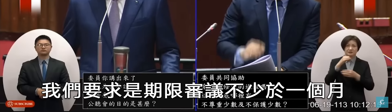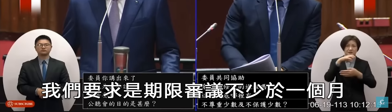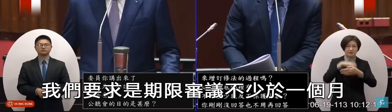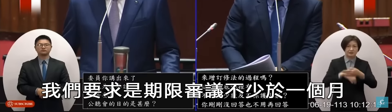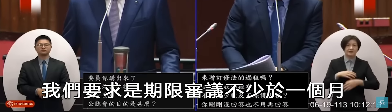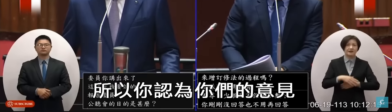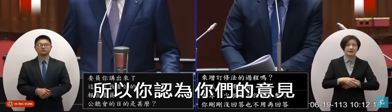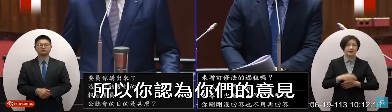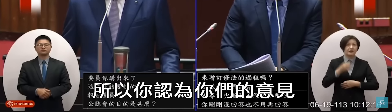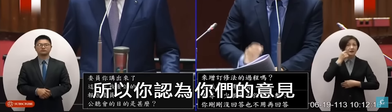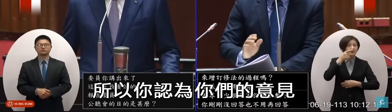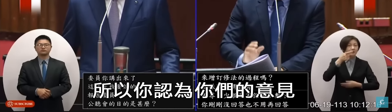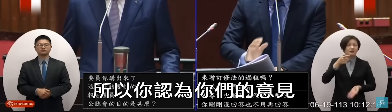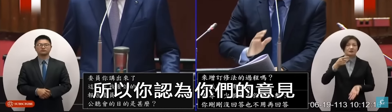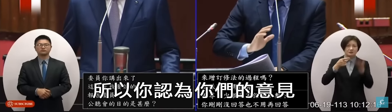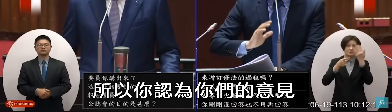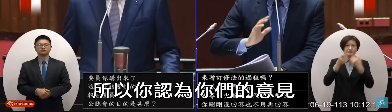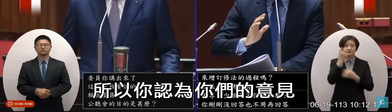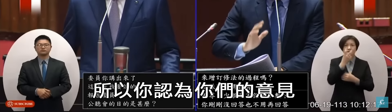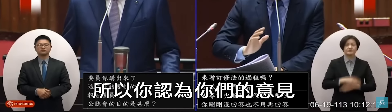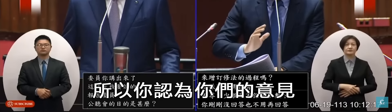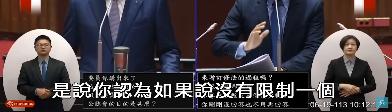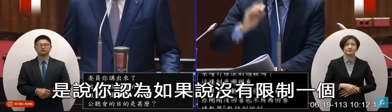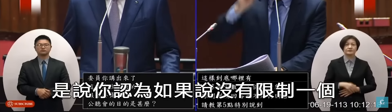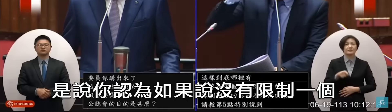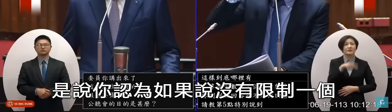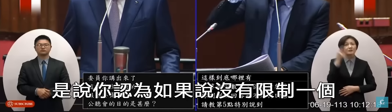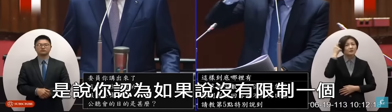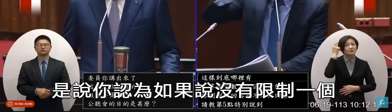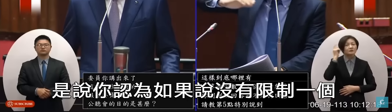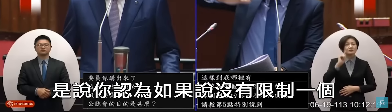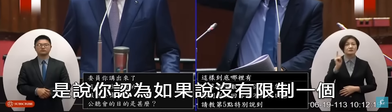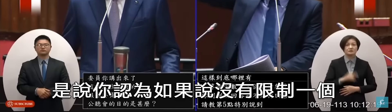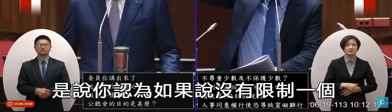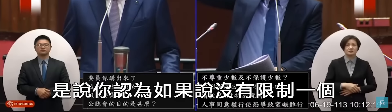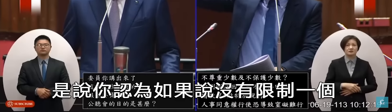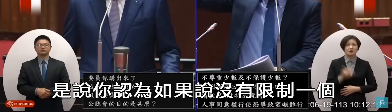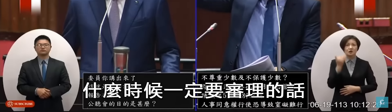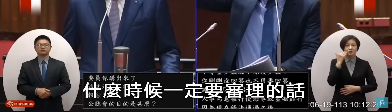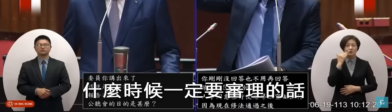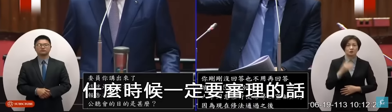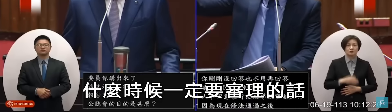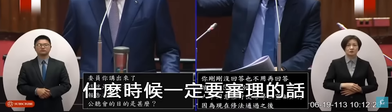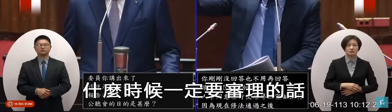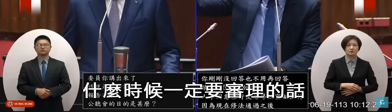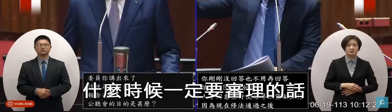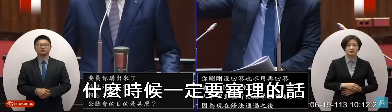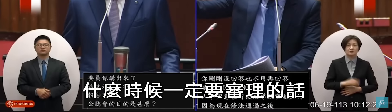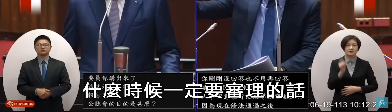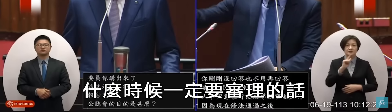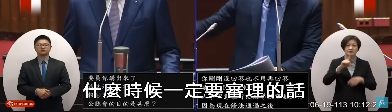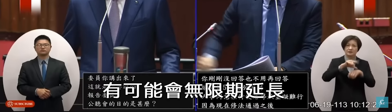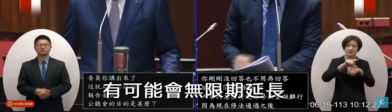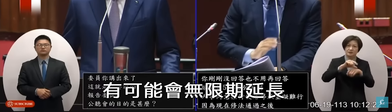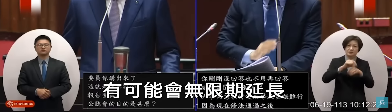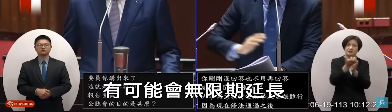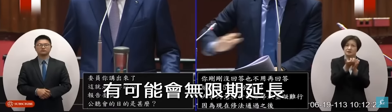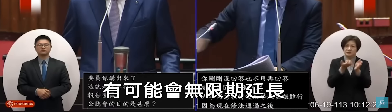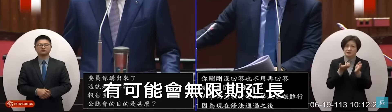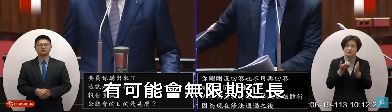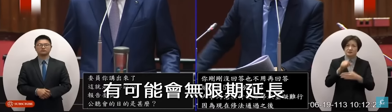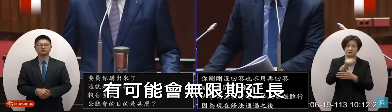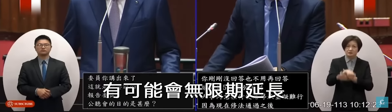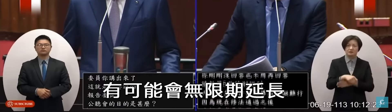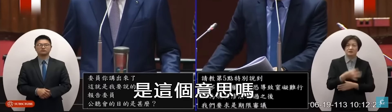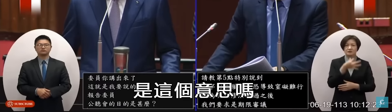少于1个月，所以你认为你们的意见是说，你认为如果说没有限制一个什么时候一定要审理的话，有可能会